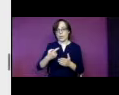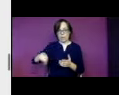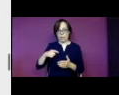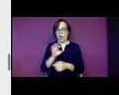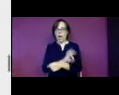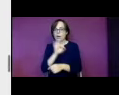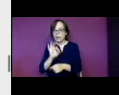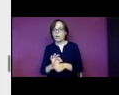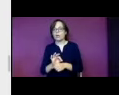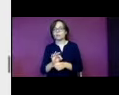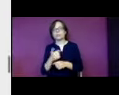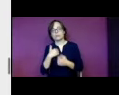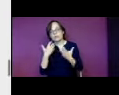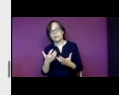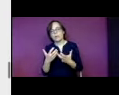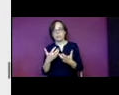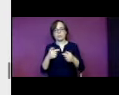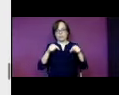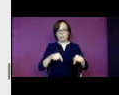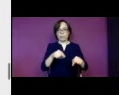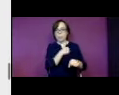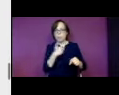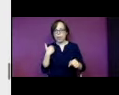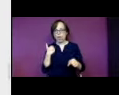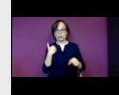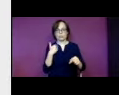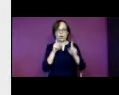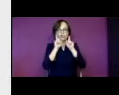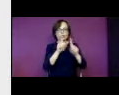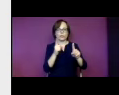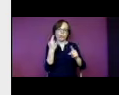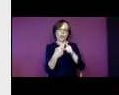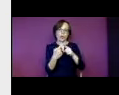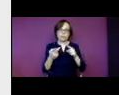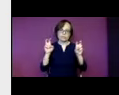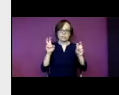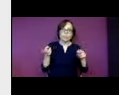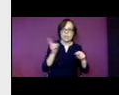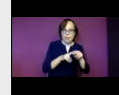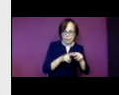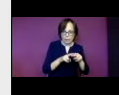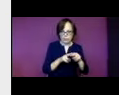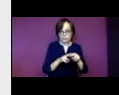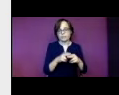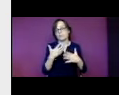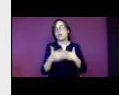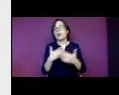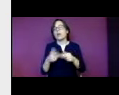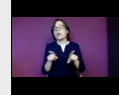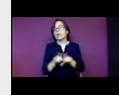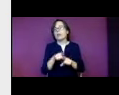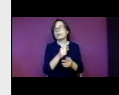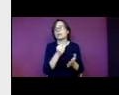naprawę rodzimej rzeczywistości. Za tym idzie oczywiście pytanie o wydajność i w zasadzie no,